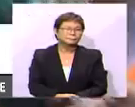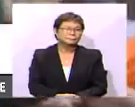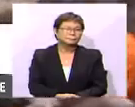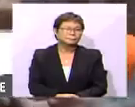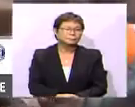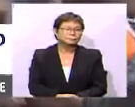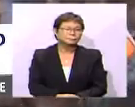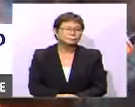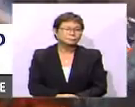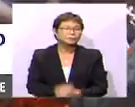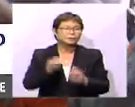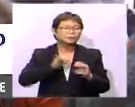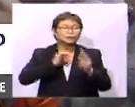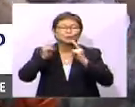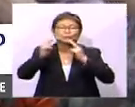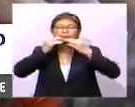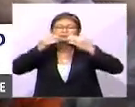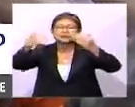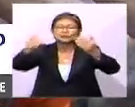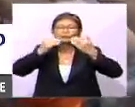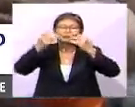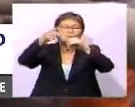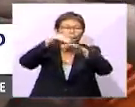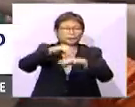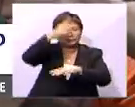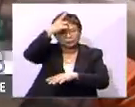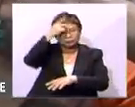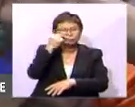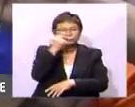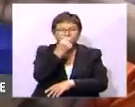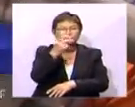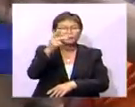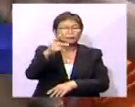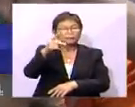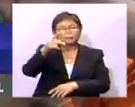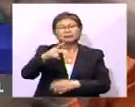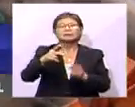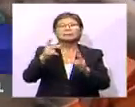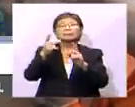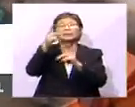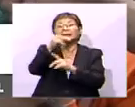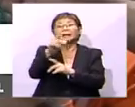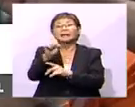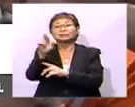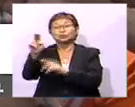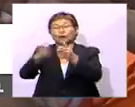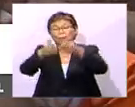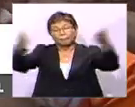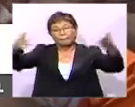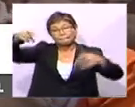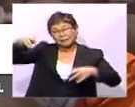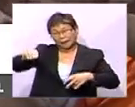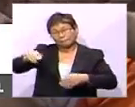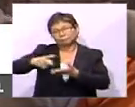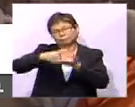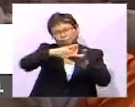Saya mengucapkan terima kasih kepada Datuk SU Akhbar Perdana Menteri memberi